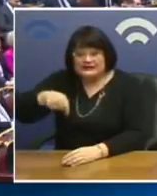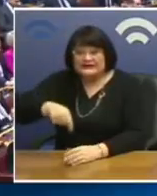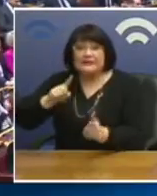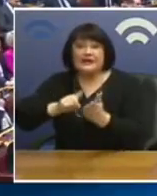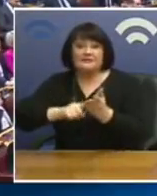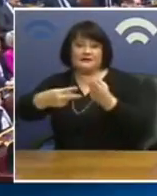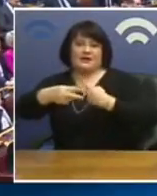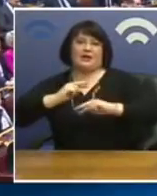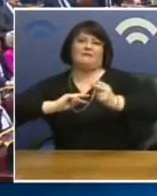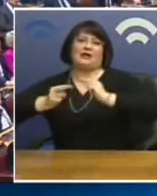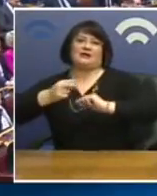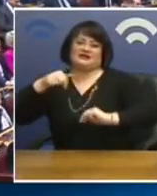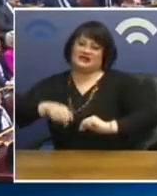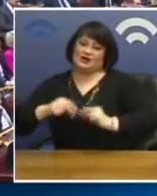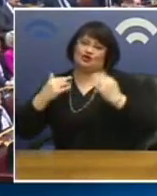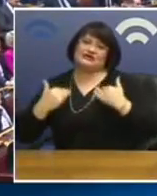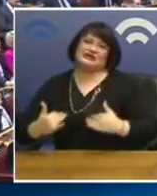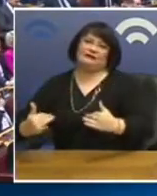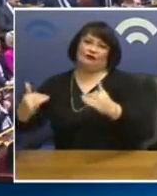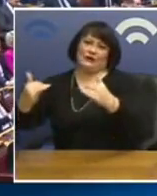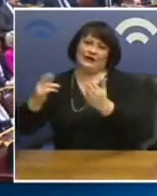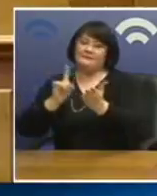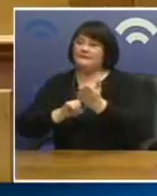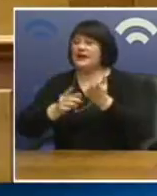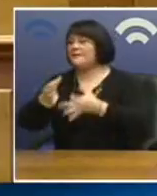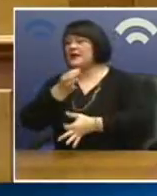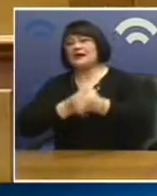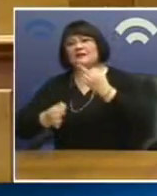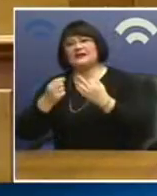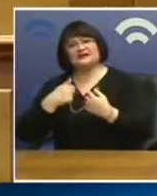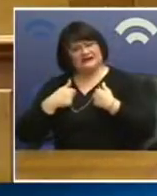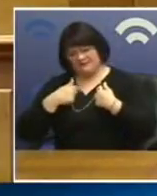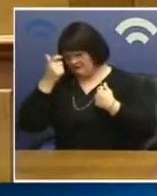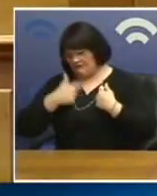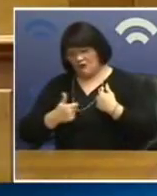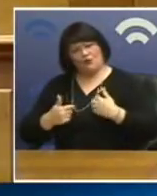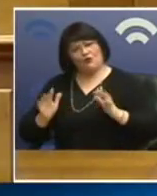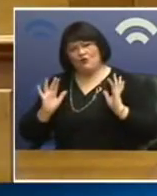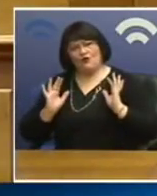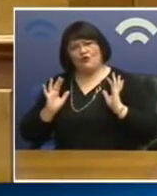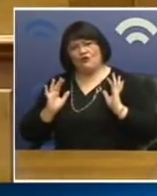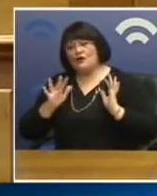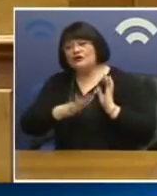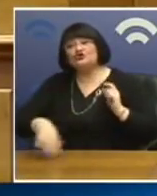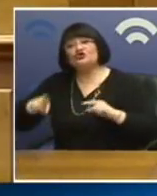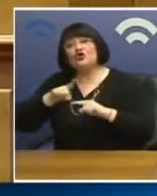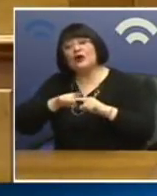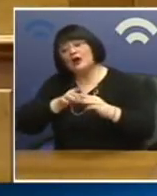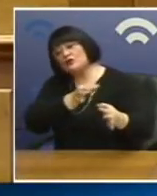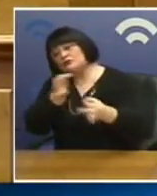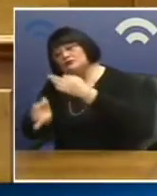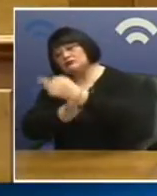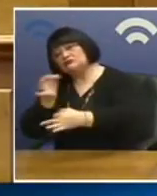εθνικής αντιπροσωπείας. Να εξηγήσετε, όχι σε εμάς, τον ελληνικό λαό, τους λόγους για τους οποίους η κυβέρνησή